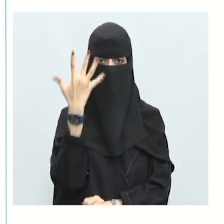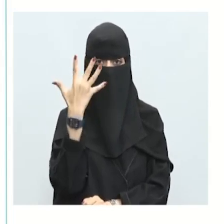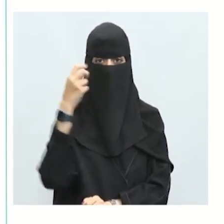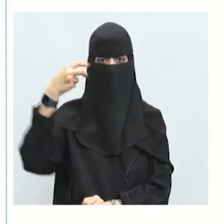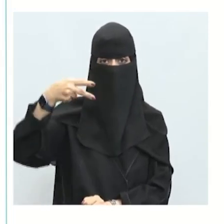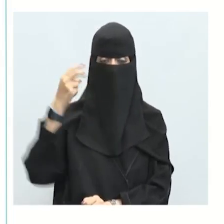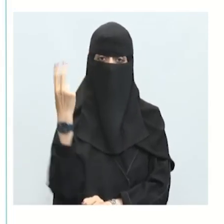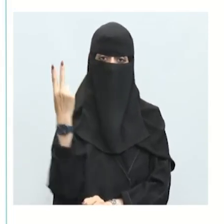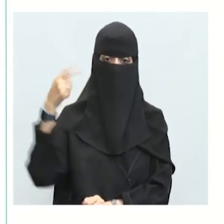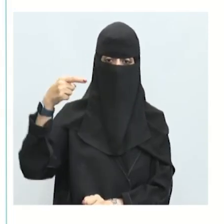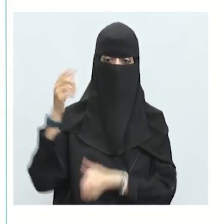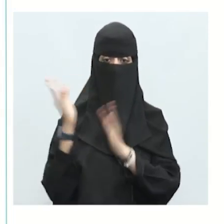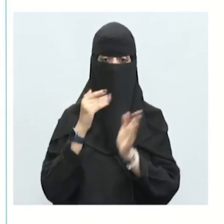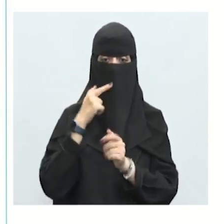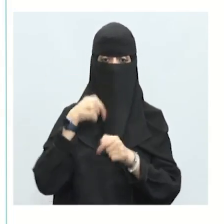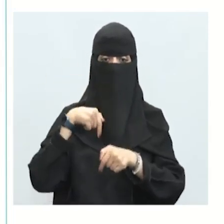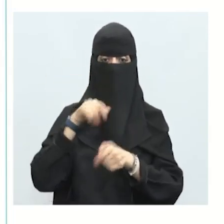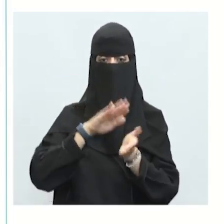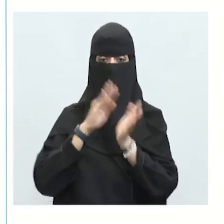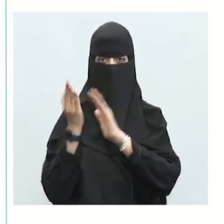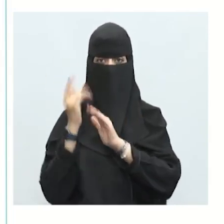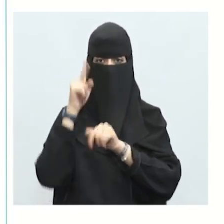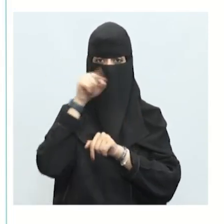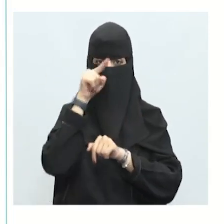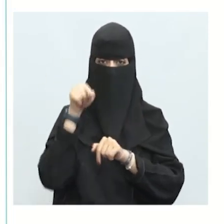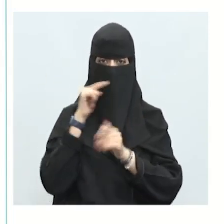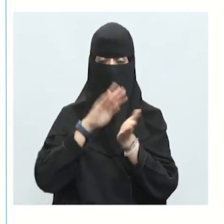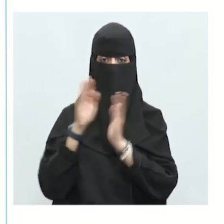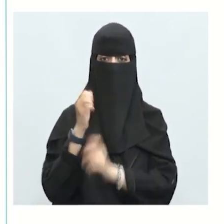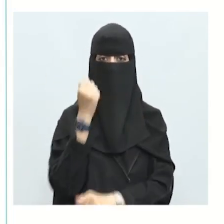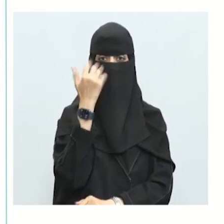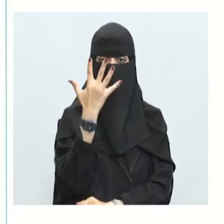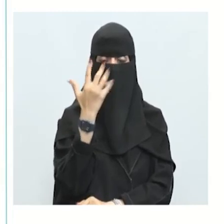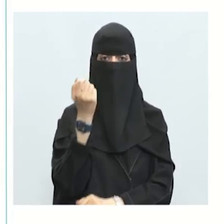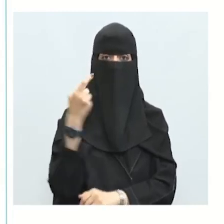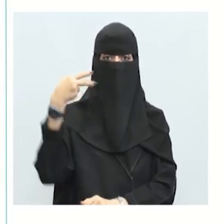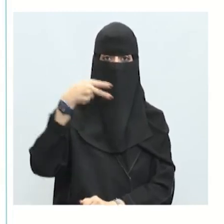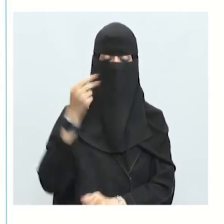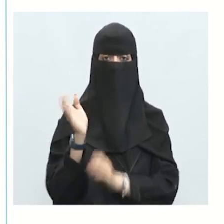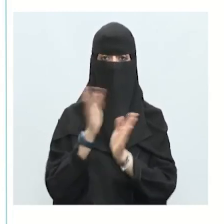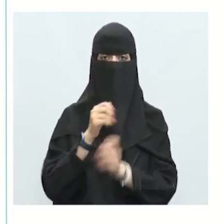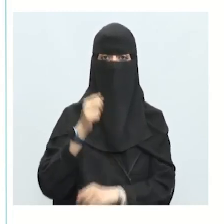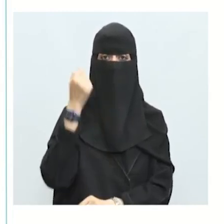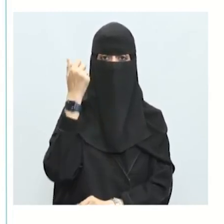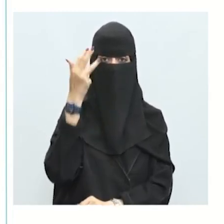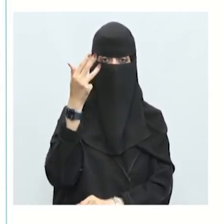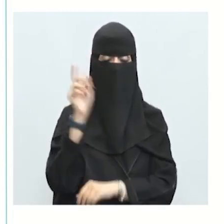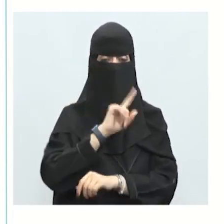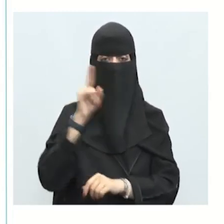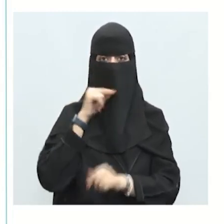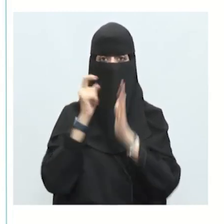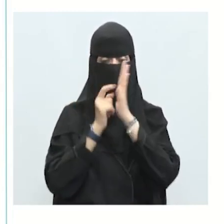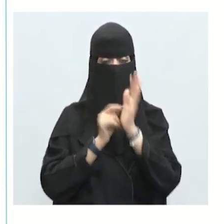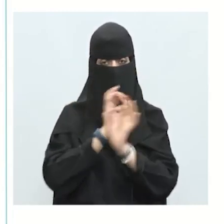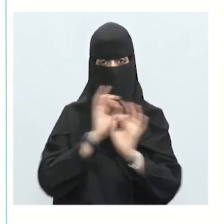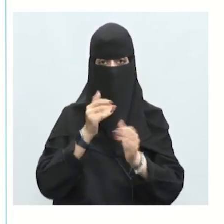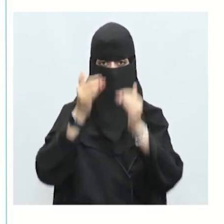12 فهنا فولس او خطا هل الخمسه اكبر من التس فولس لم يتحقق الشرط ننتقل الى